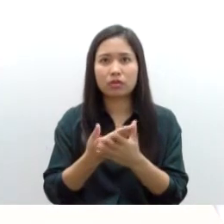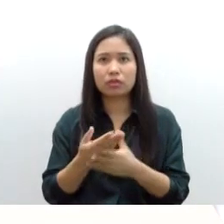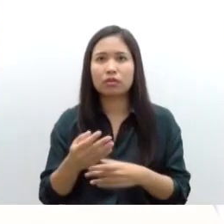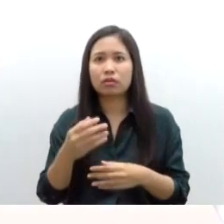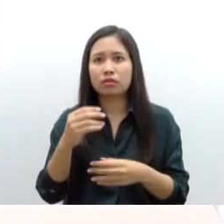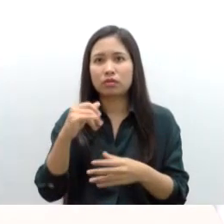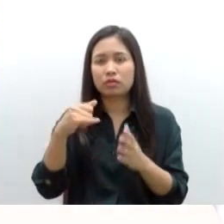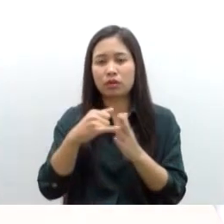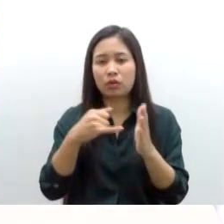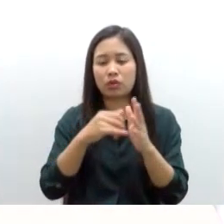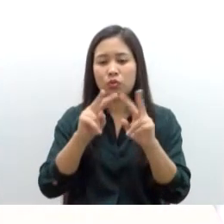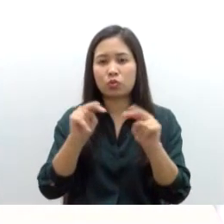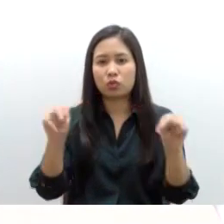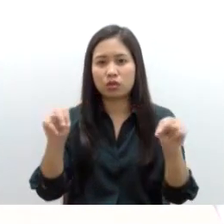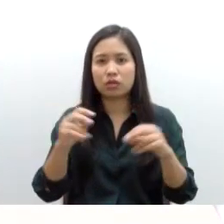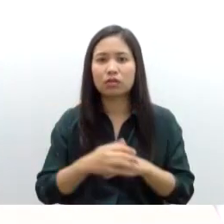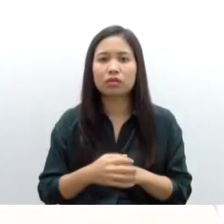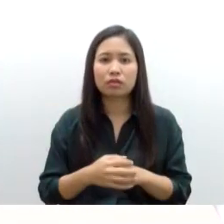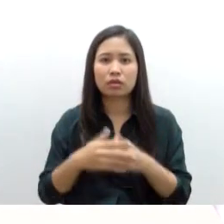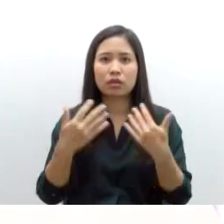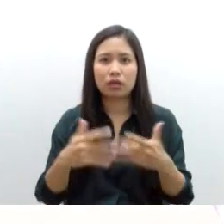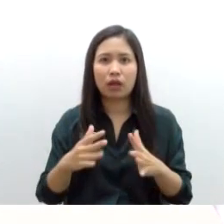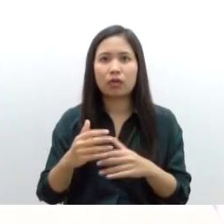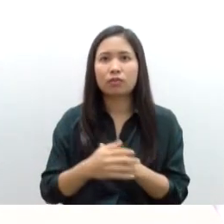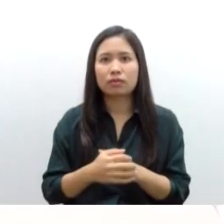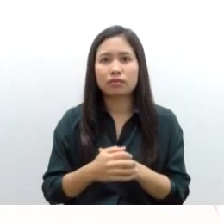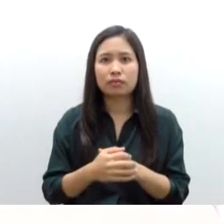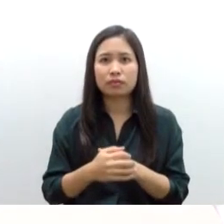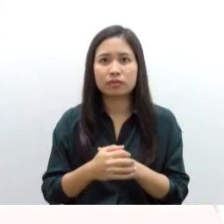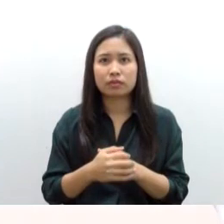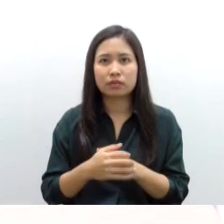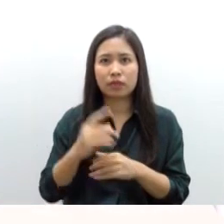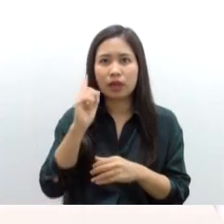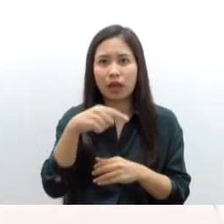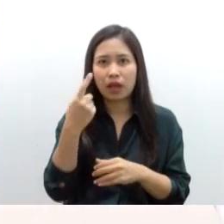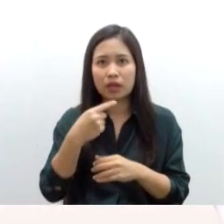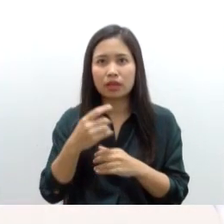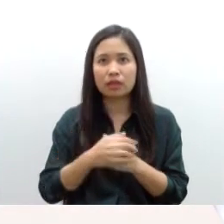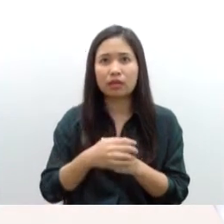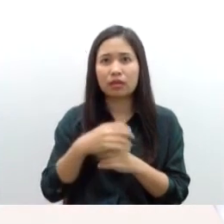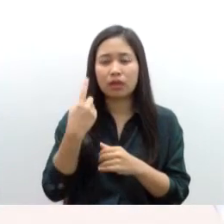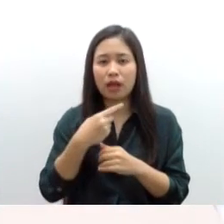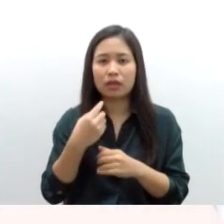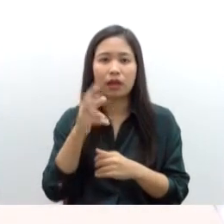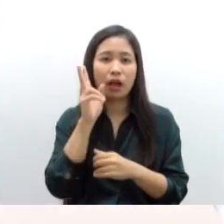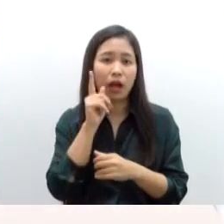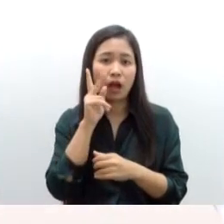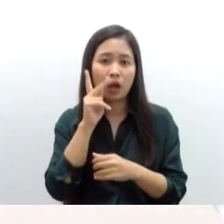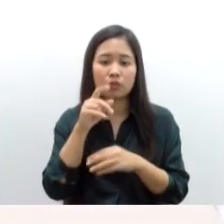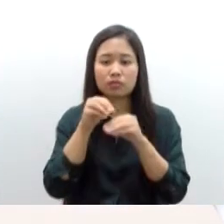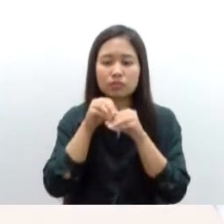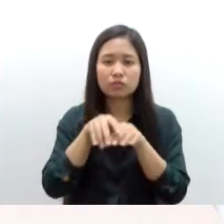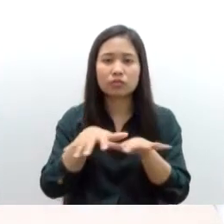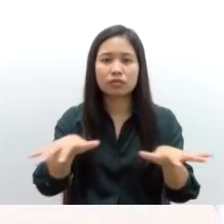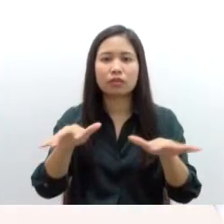ดนนทบุรีนะครับแล้วหลังจากนั้นทั้งสองท่านครับได้มีโอกาสได้มาจัดการแถลงข่าวเพื่อชี้แจงทำความเข้